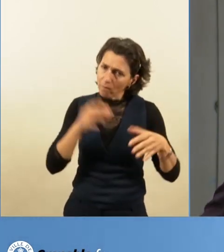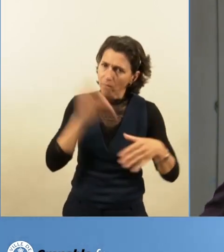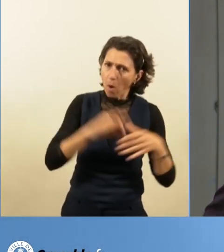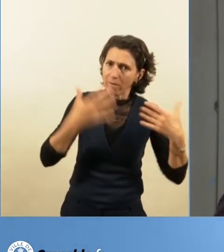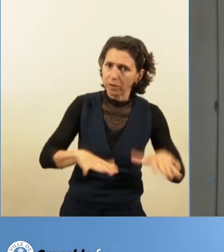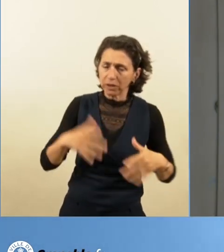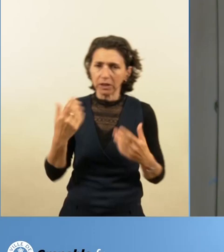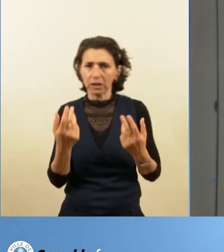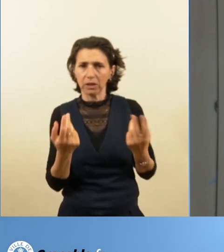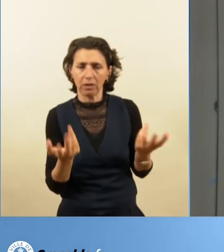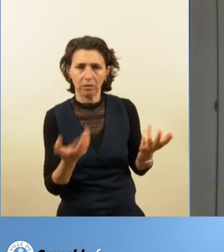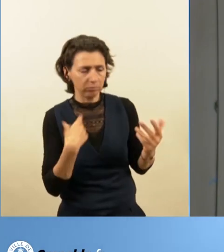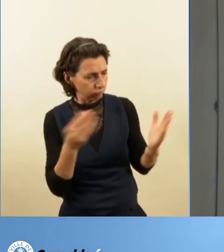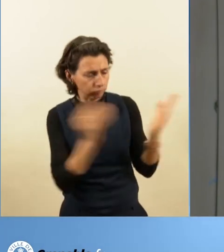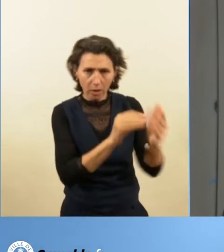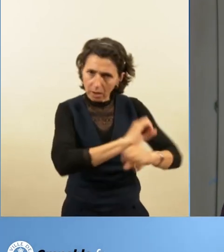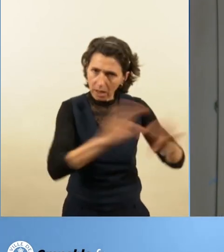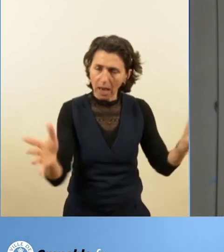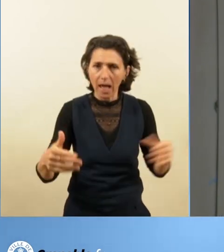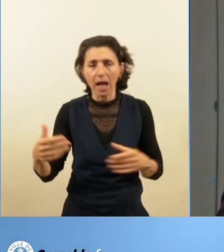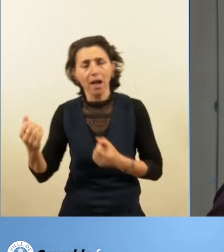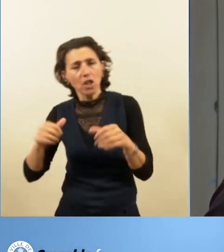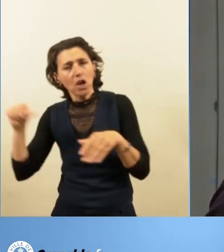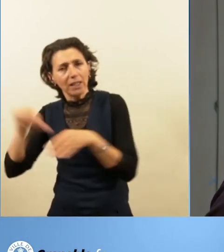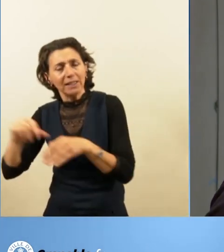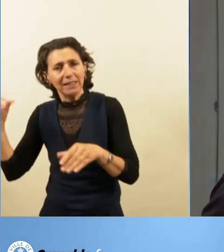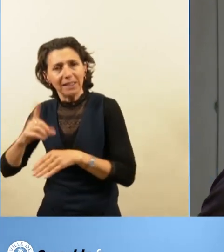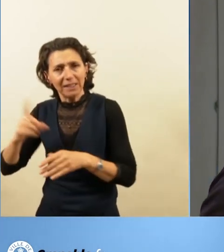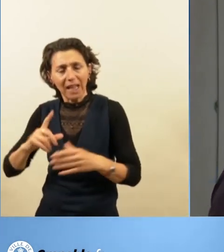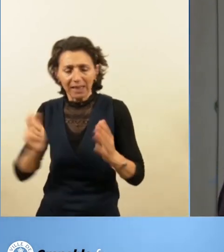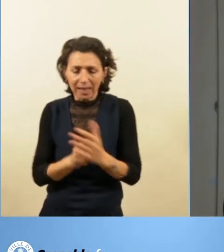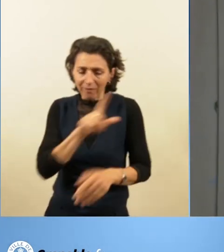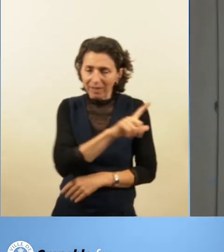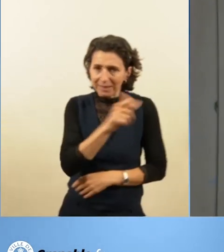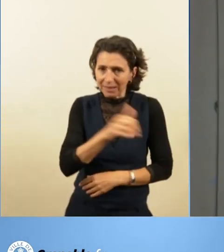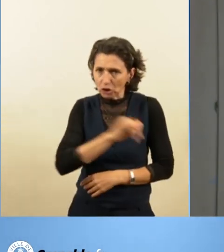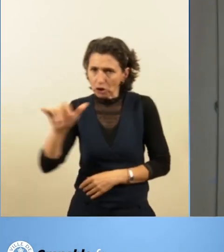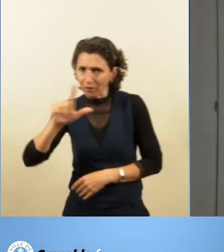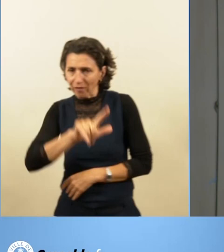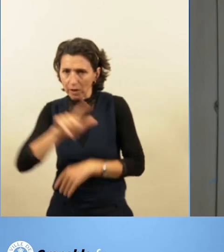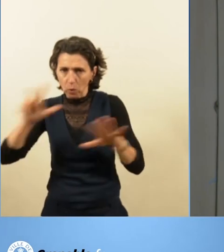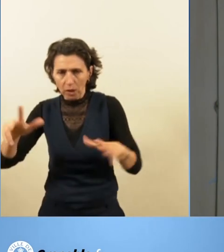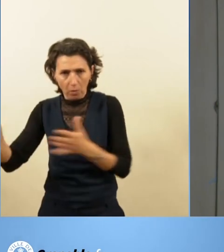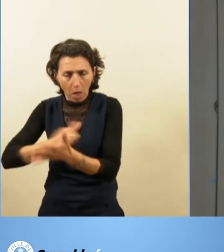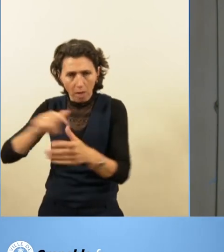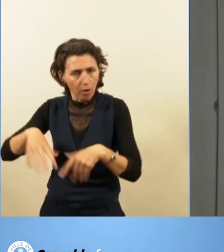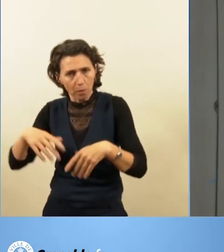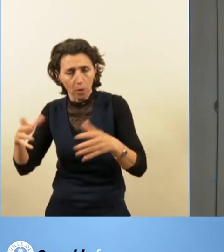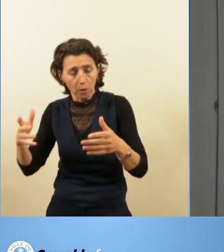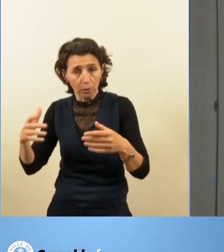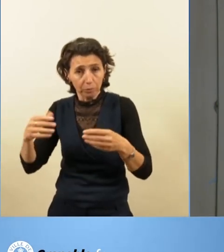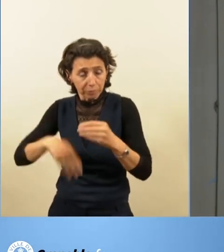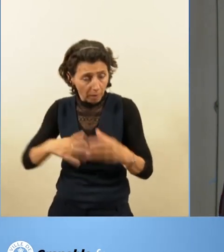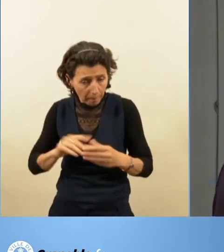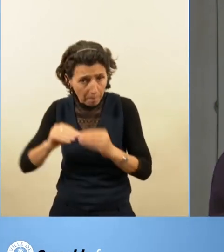qui inscrit noir sur blanc une sortie du diesel entre 2026 et 2028 et aujourd'hui vous parlez de 2030 est-ce que vous auriez